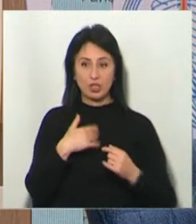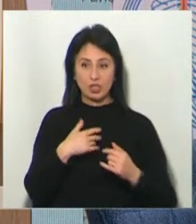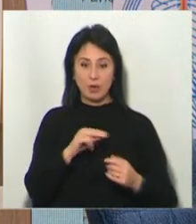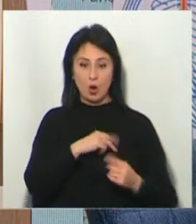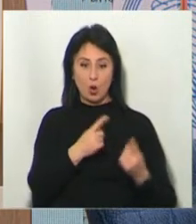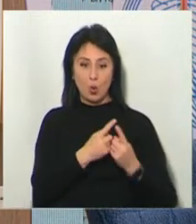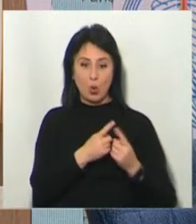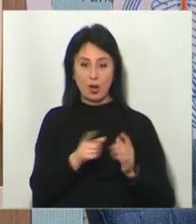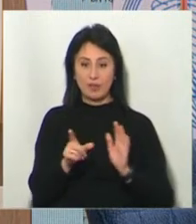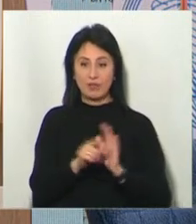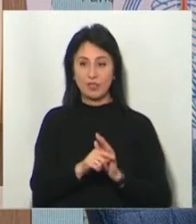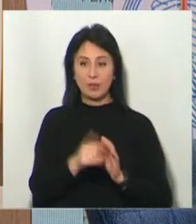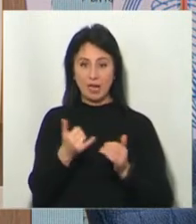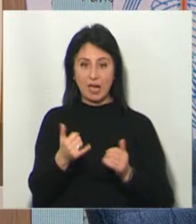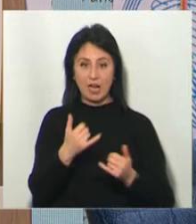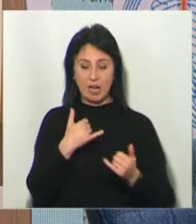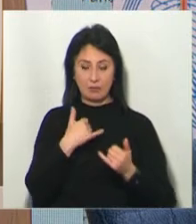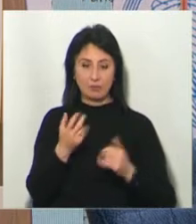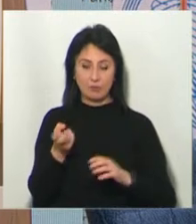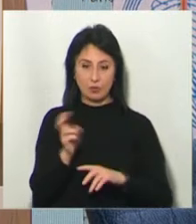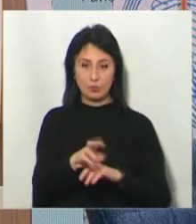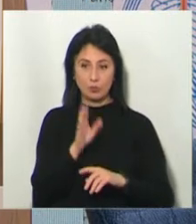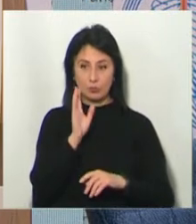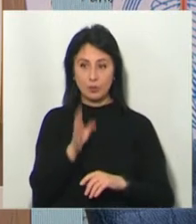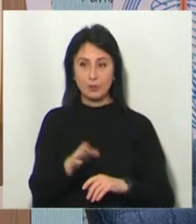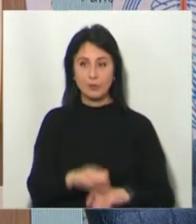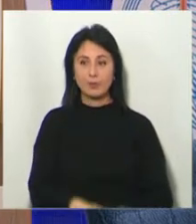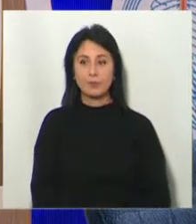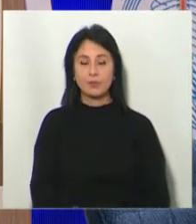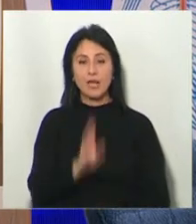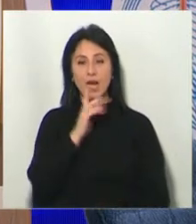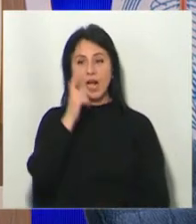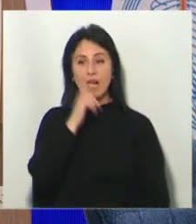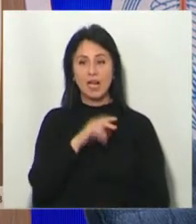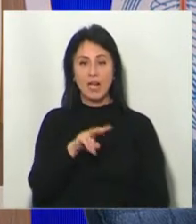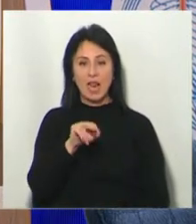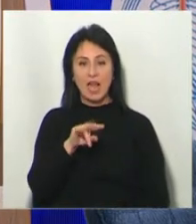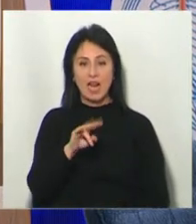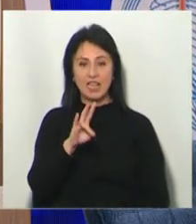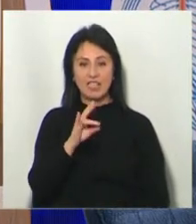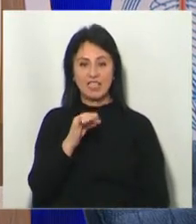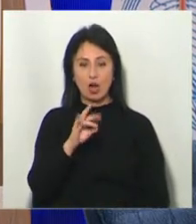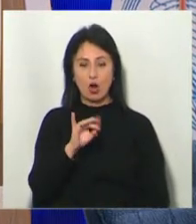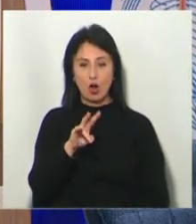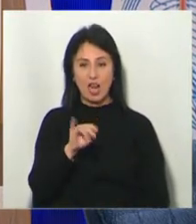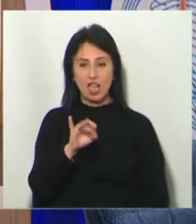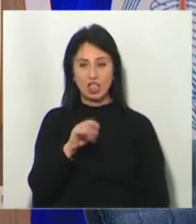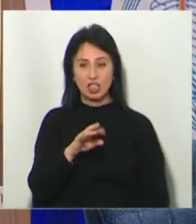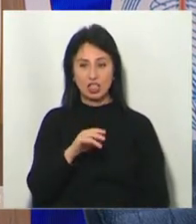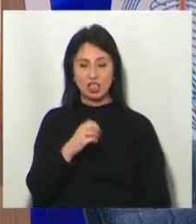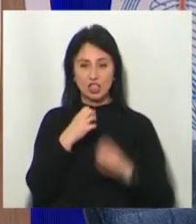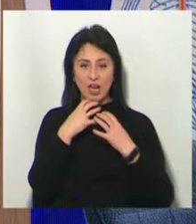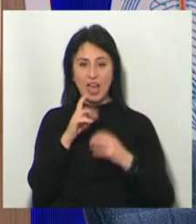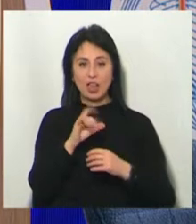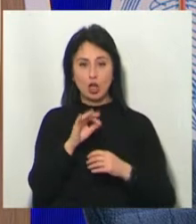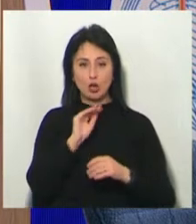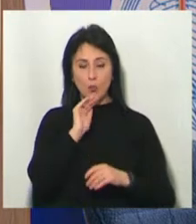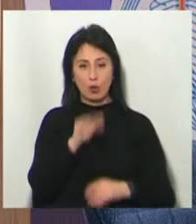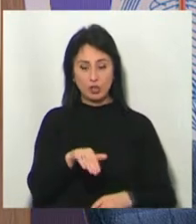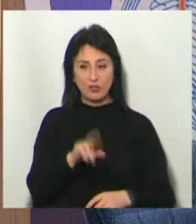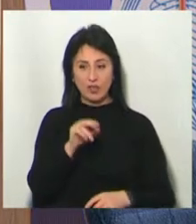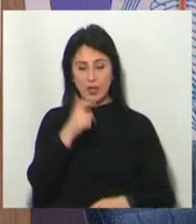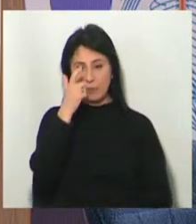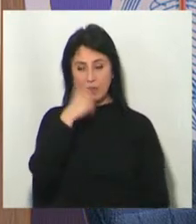ჩვენს კოლეგებთან ერთად, რომლებიც ახლა სტუდიაში შემომიერთდებიან. ქალბატონი ლალი ნიკოლეიშვილი, ენდოკრინოლოგი პროფესორი,